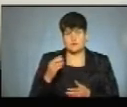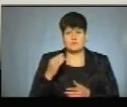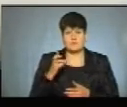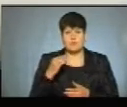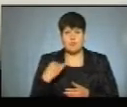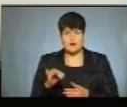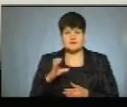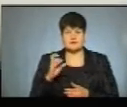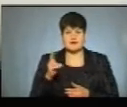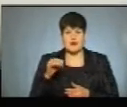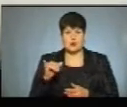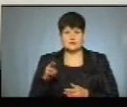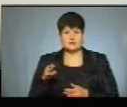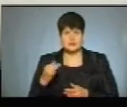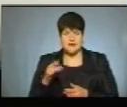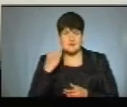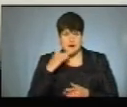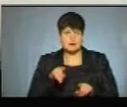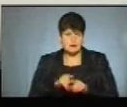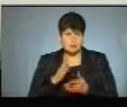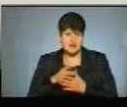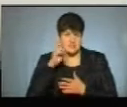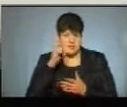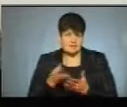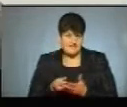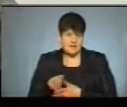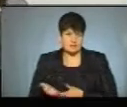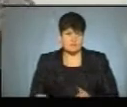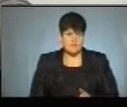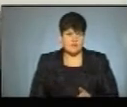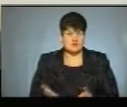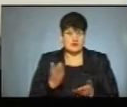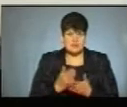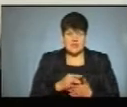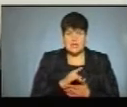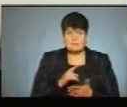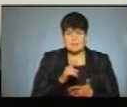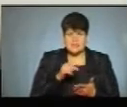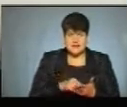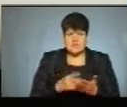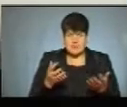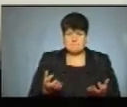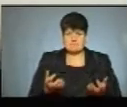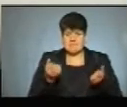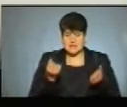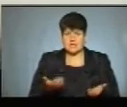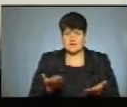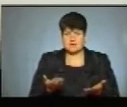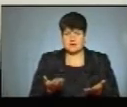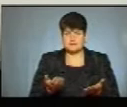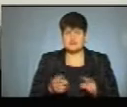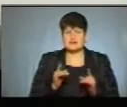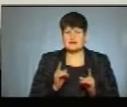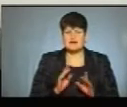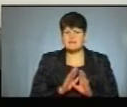також мають державне фінансування. От, тобто є питання інституційної підтримки. Тобто навіть тут навіть